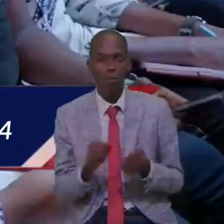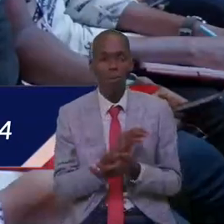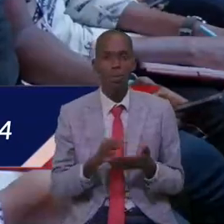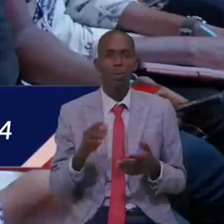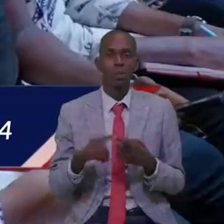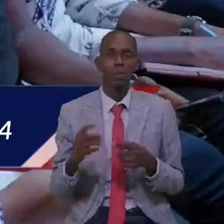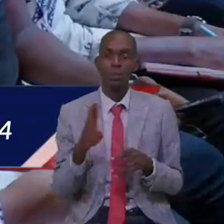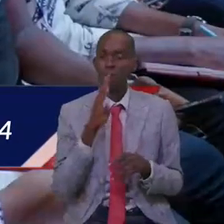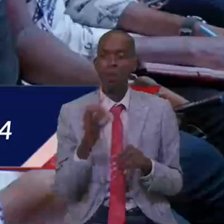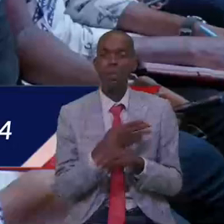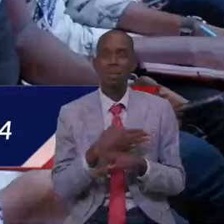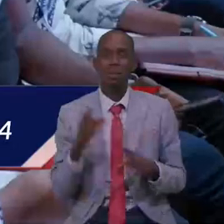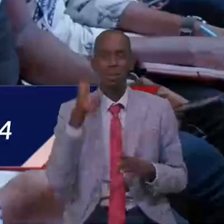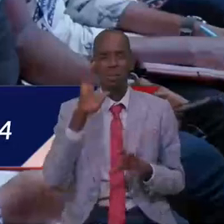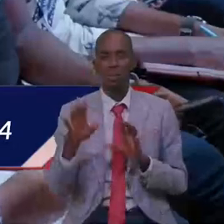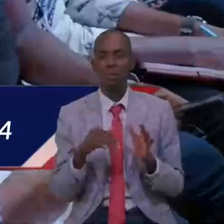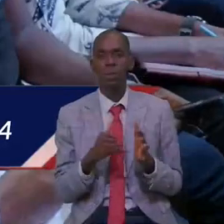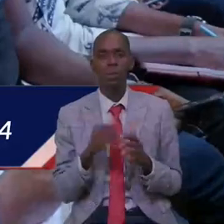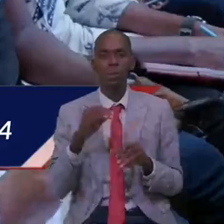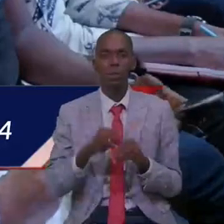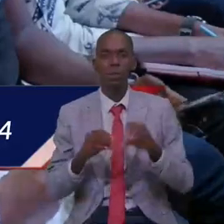à Daniel chapitre 2,